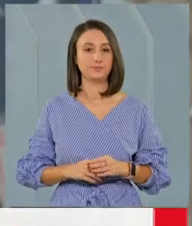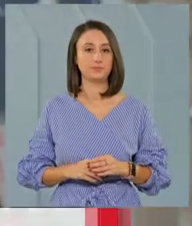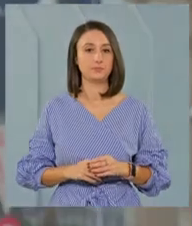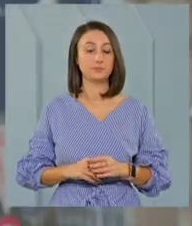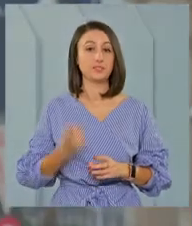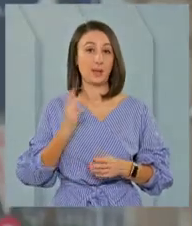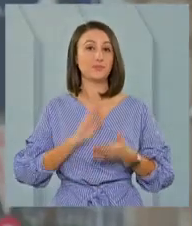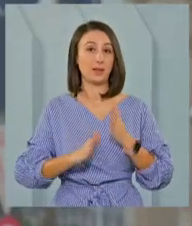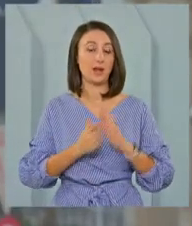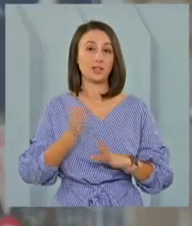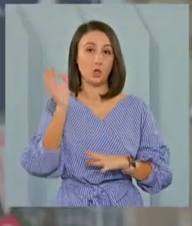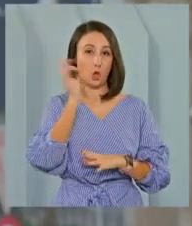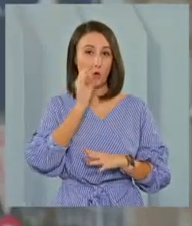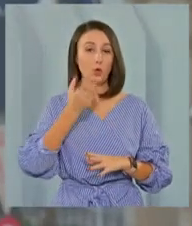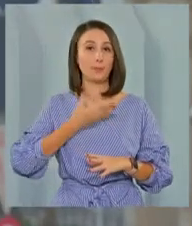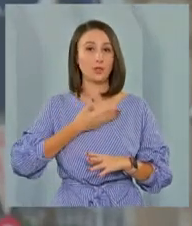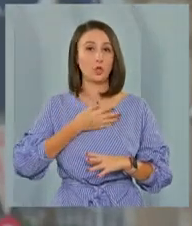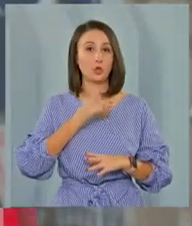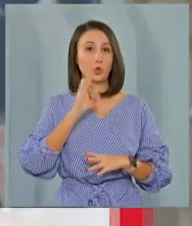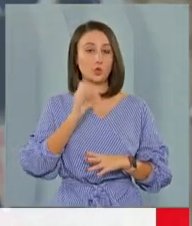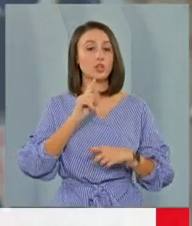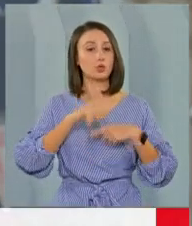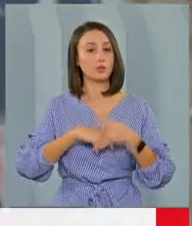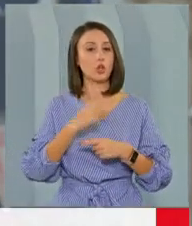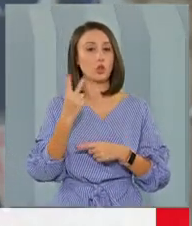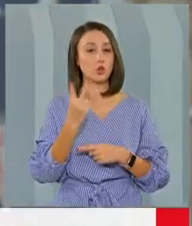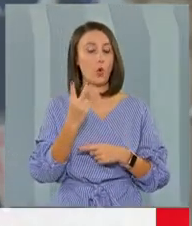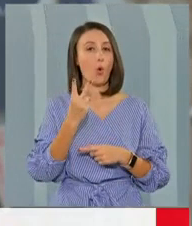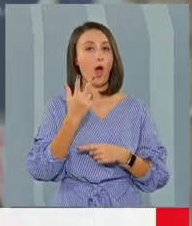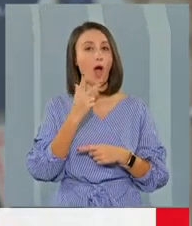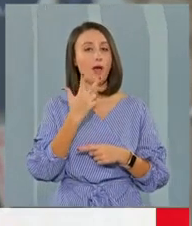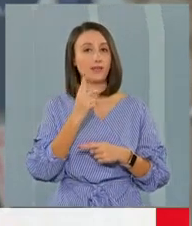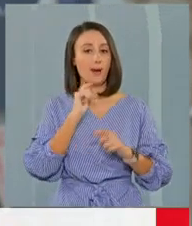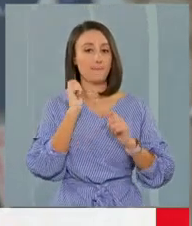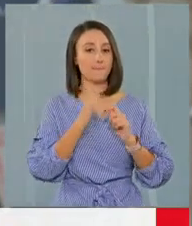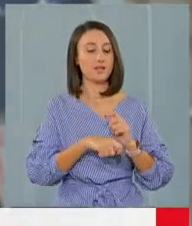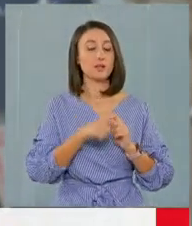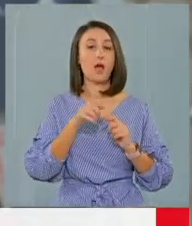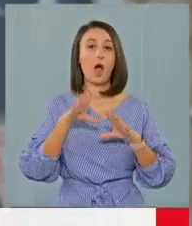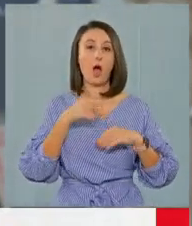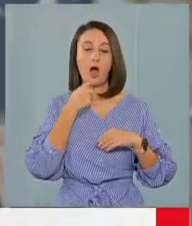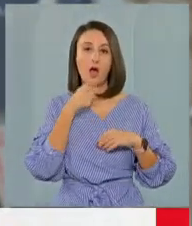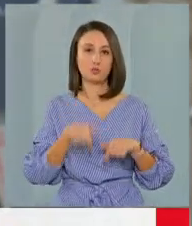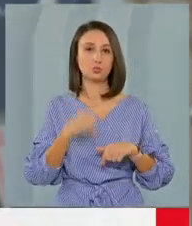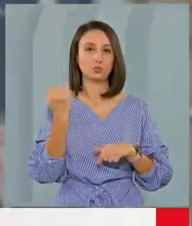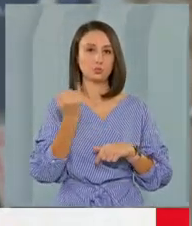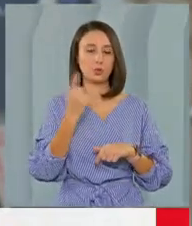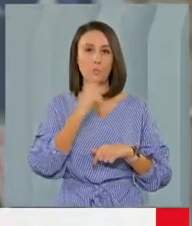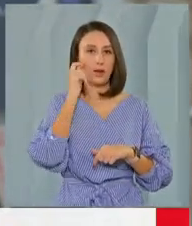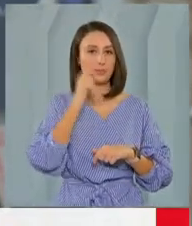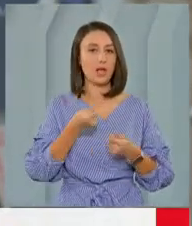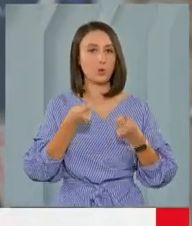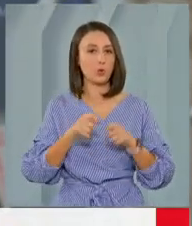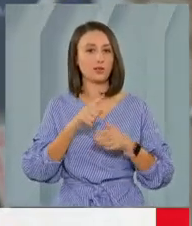Isaac, am terminat norocul arhiepiscopului Teodosie după ce două dintre cele trei amenzi primite în ianuarie anul acesta pentru nerespectarea carantinei au